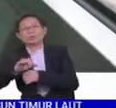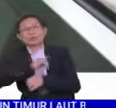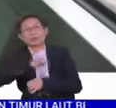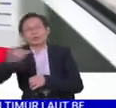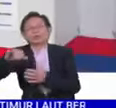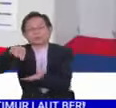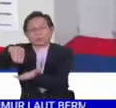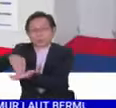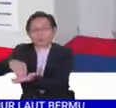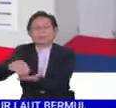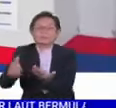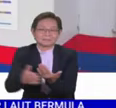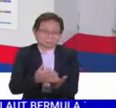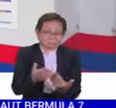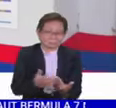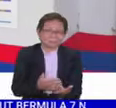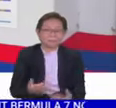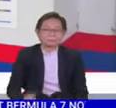quickly.